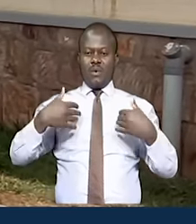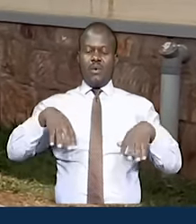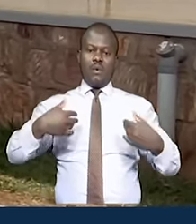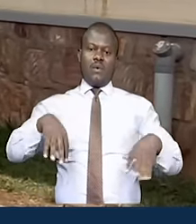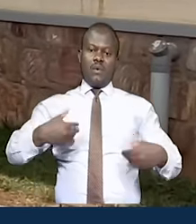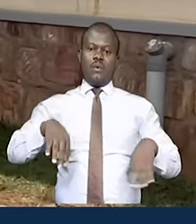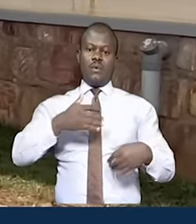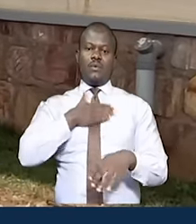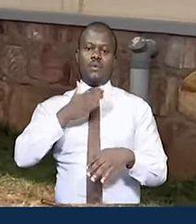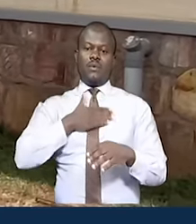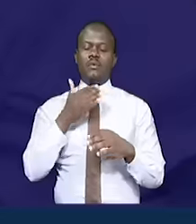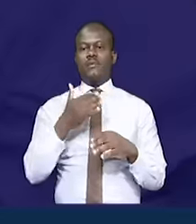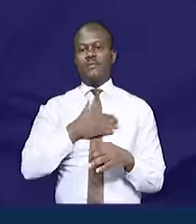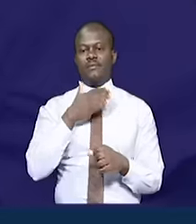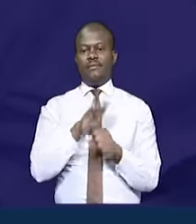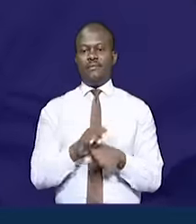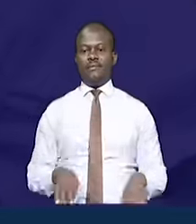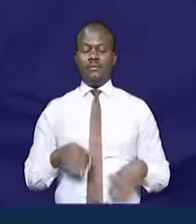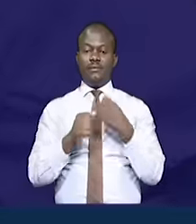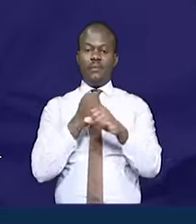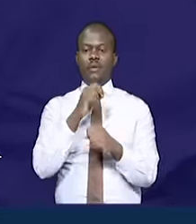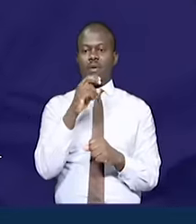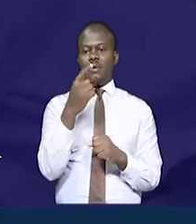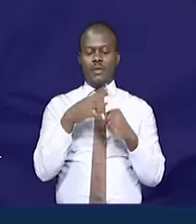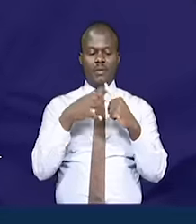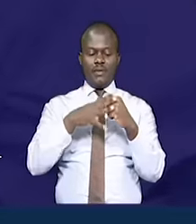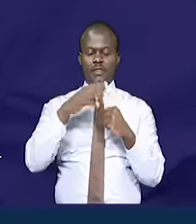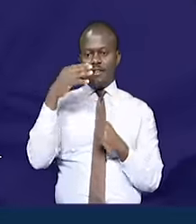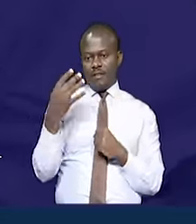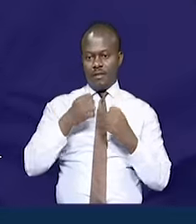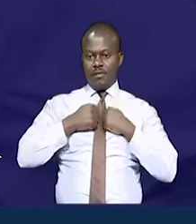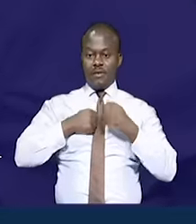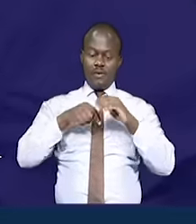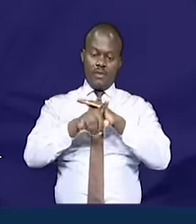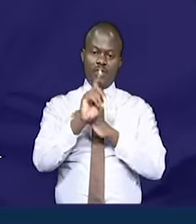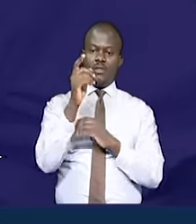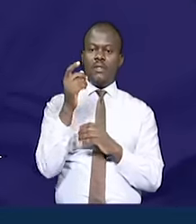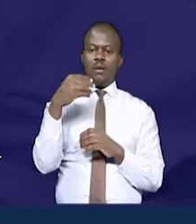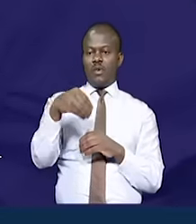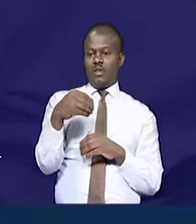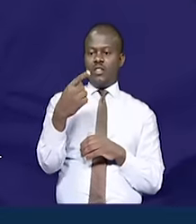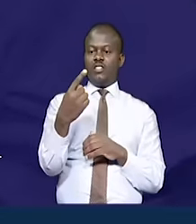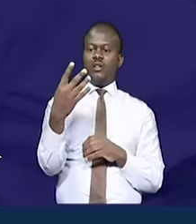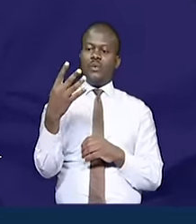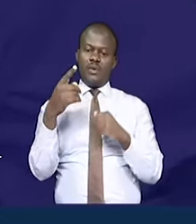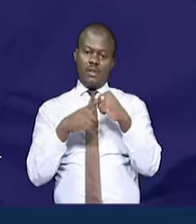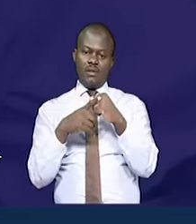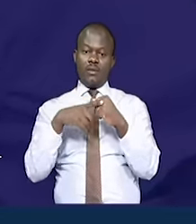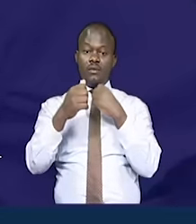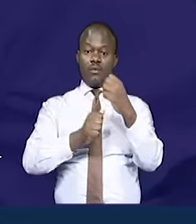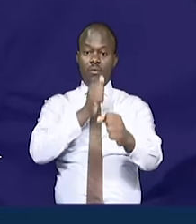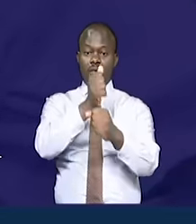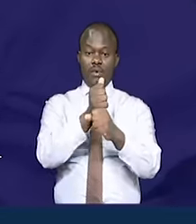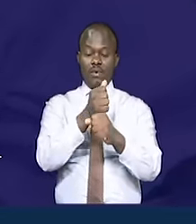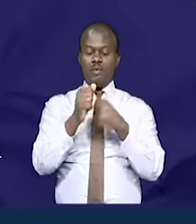buri wese yanezererwa rwose. Mu mwaka w'1994 umunyarwanda yinjizaga amadorari 146 ku mwaka,